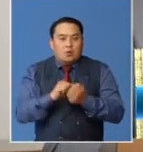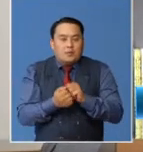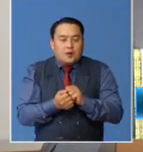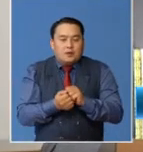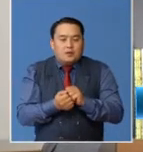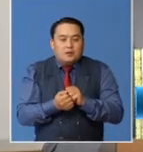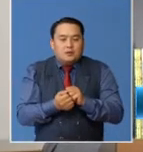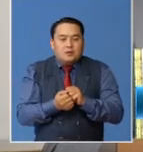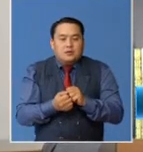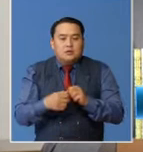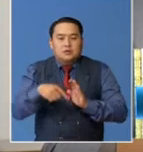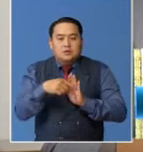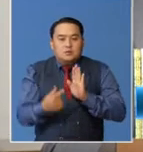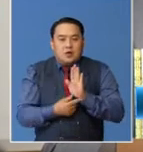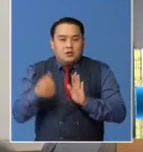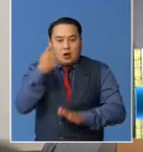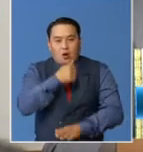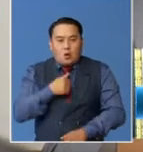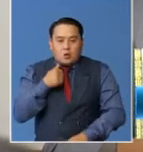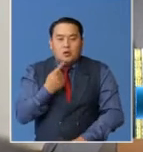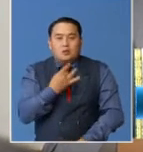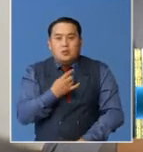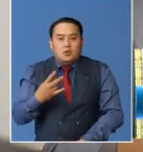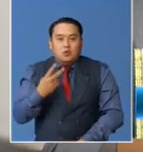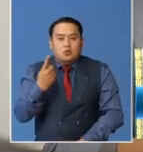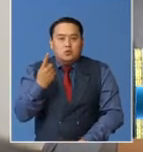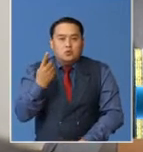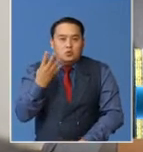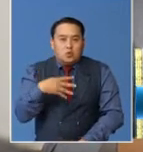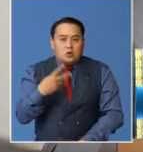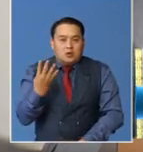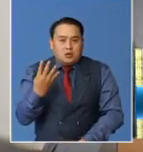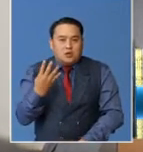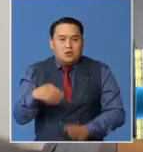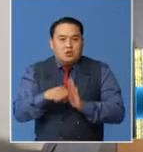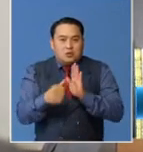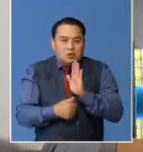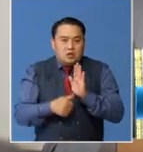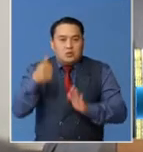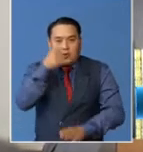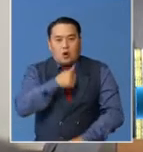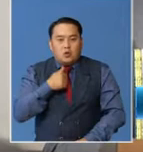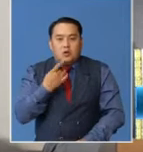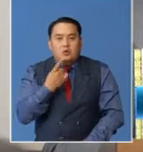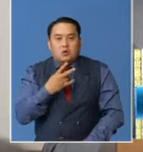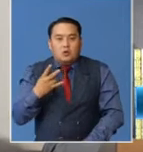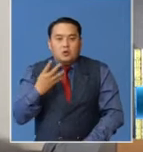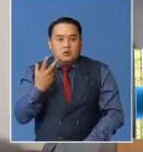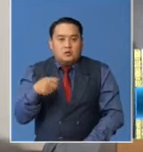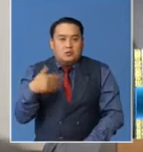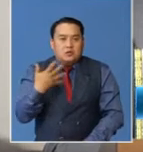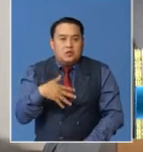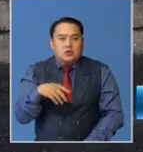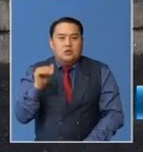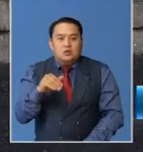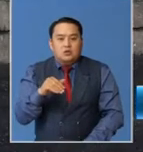Так, потребность на 2017 год составляла 1 043 000, а в 2016 году уже составлял 1 350 000